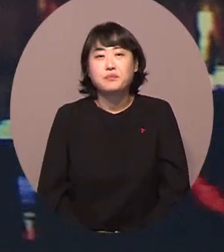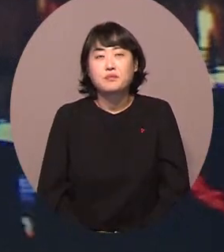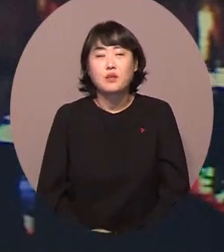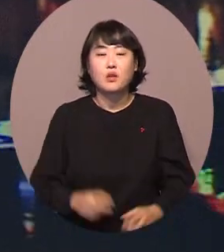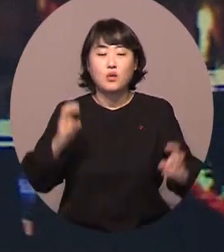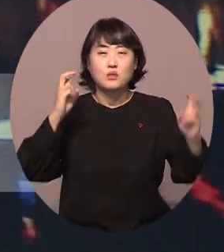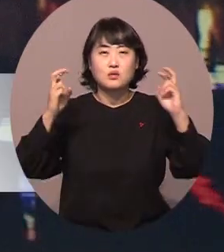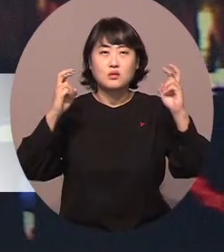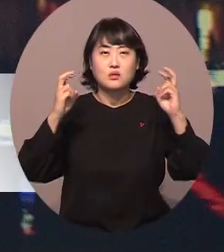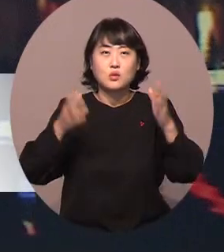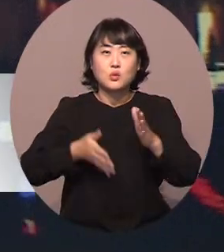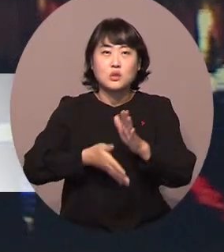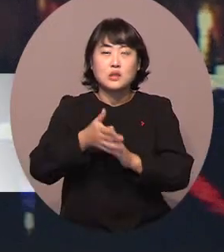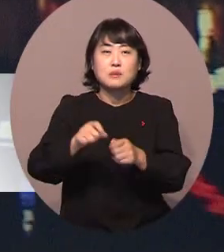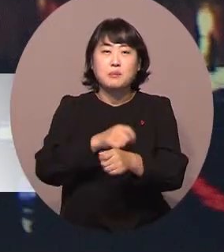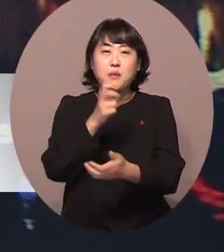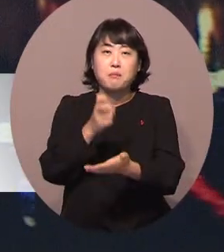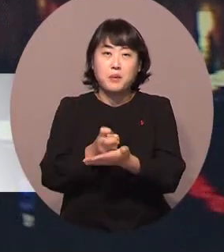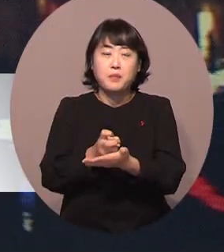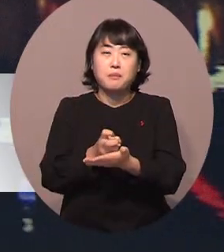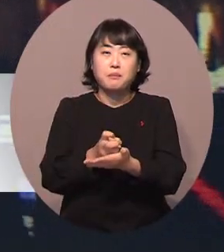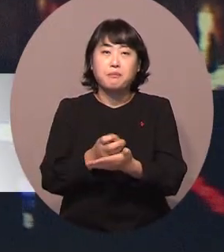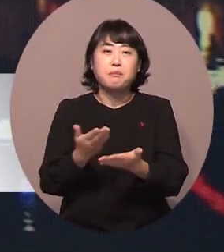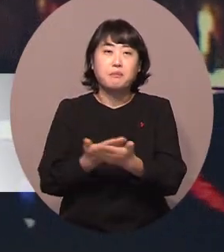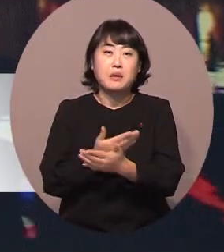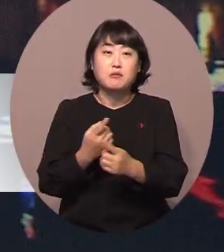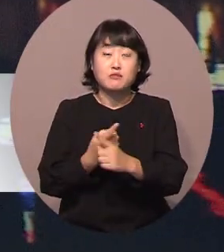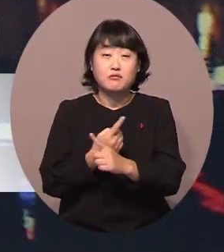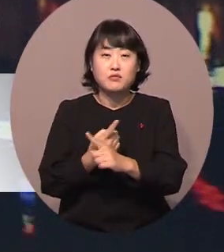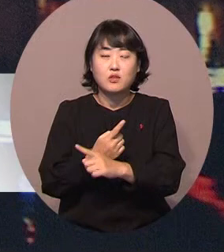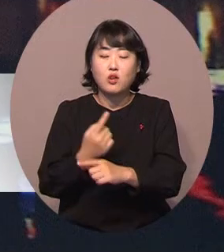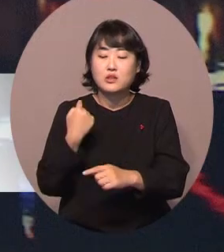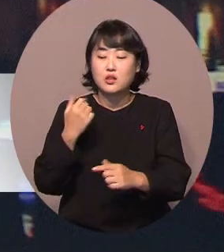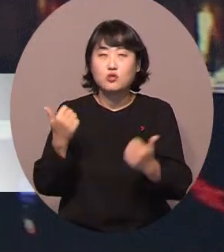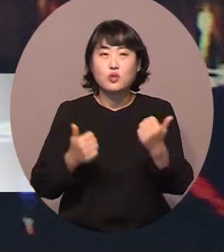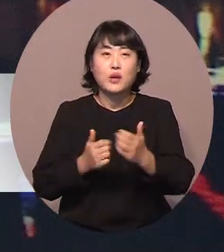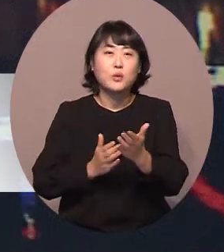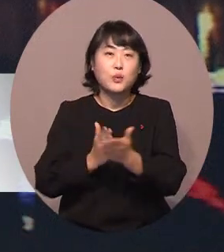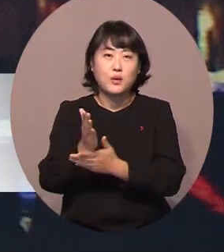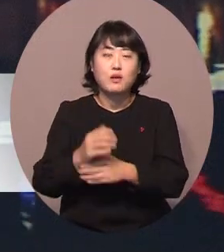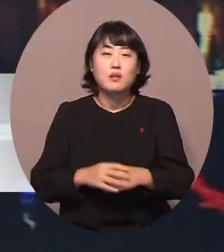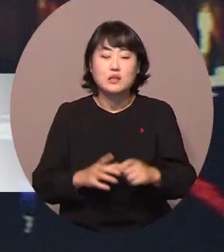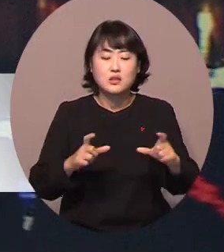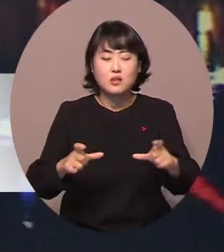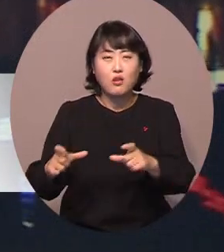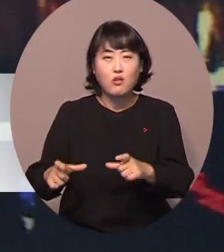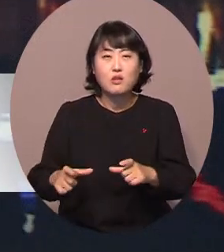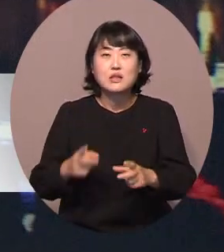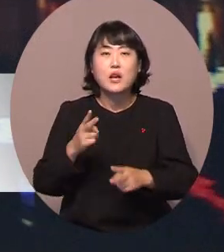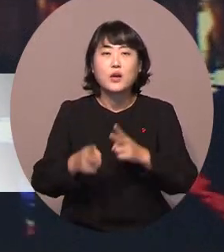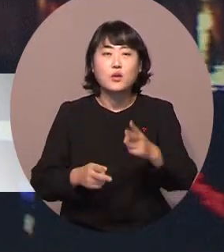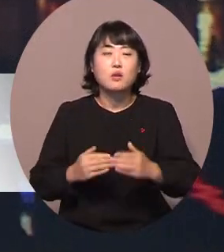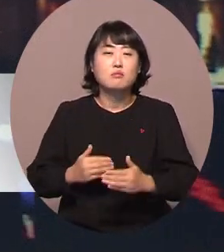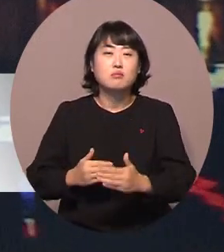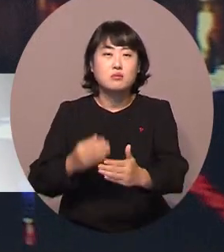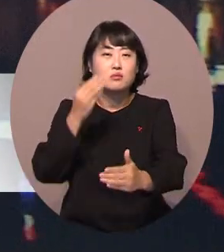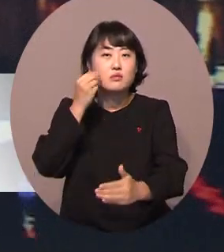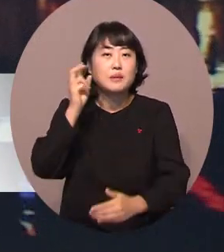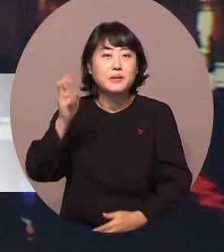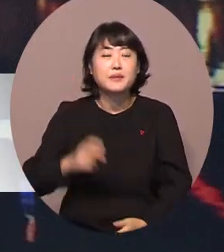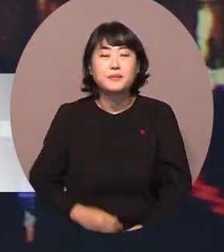기업 도시 개발 특별법 개정안이 어제 국회 본회의를 통과하면서 지역 현안 사업 추진이 탄력을 받을